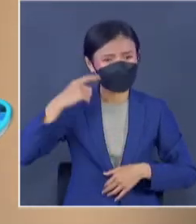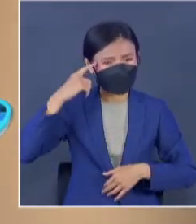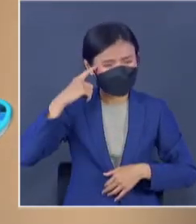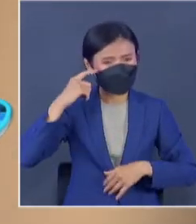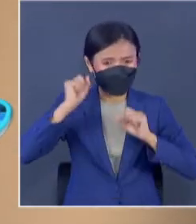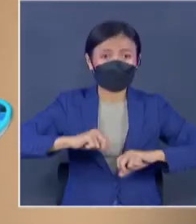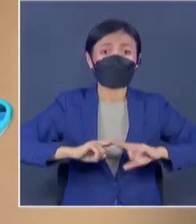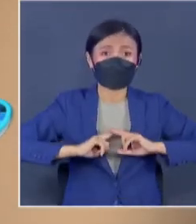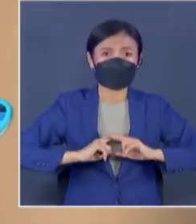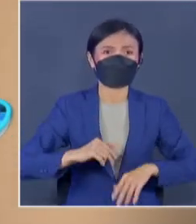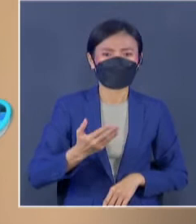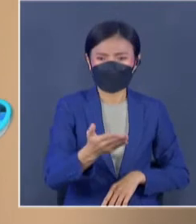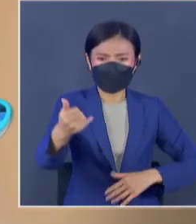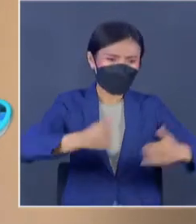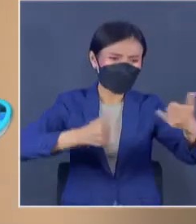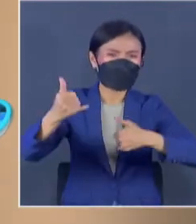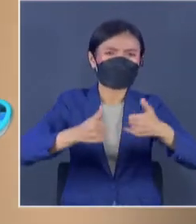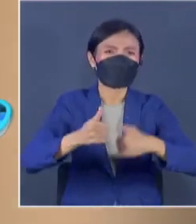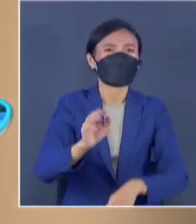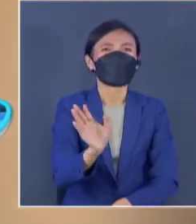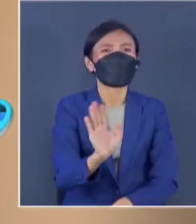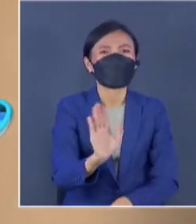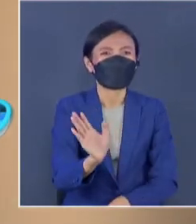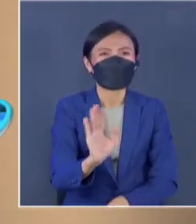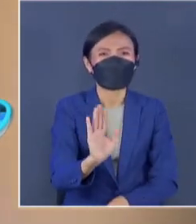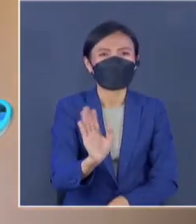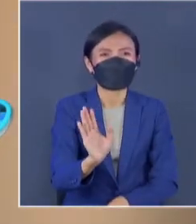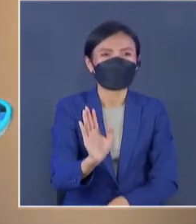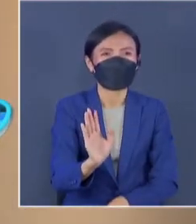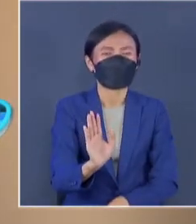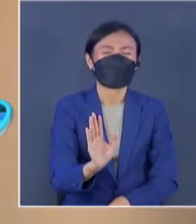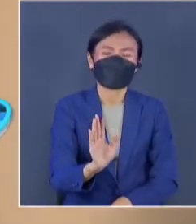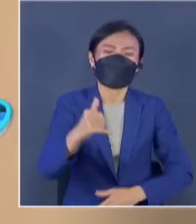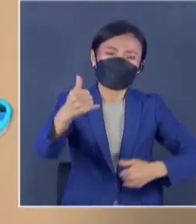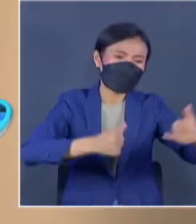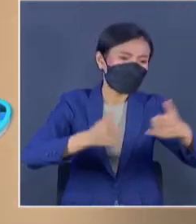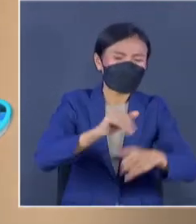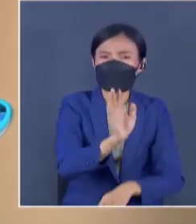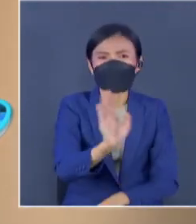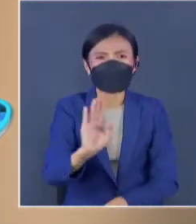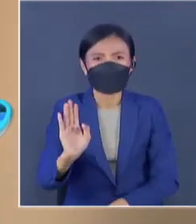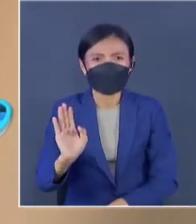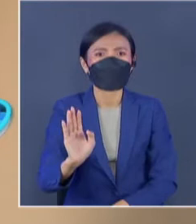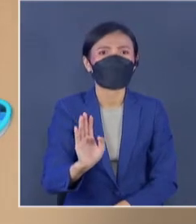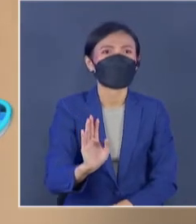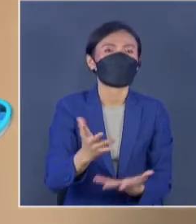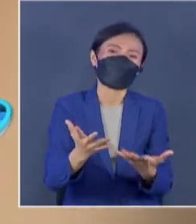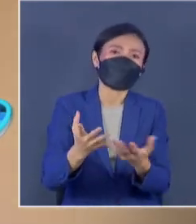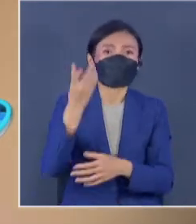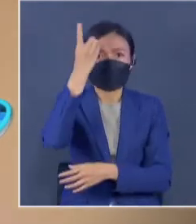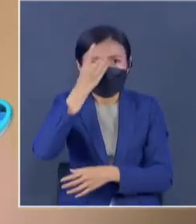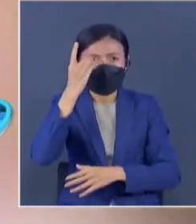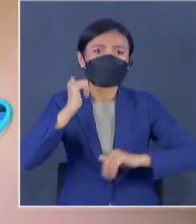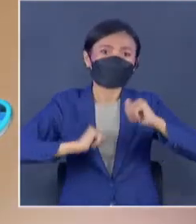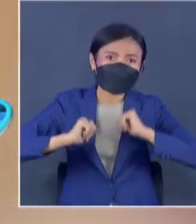มพิธีอุปสมบทของมะตูมนะครับในวันที่จะถึงนี้ครับขอยกเลิกแขกทุกท่านนะครับไม่ว่าจะเป็นทั้งคนในวงการและนอกว